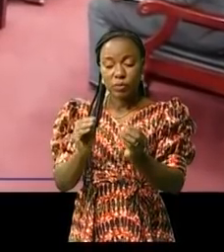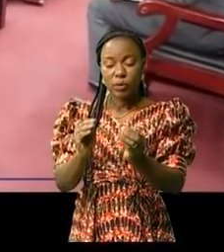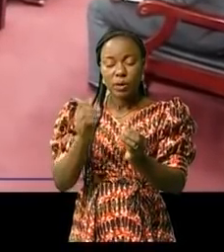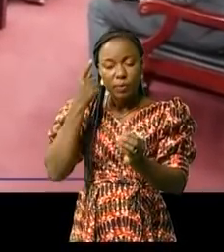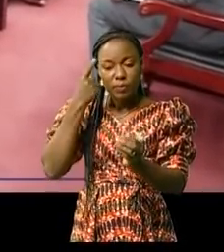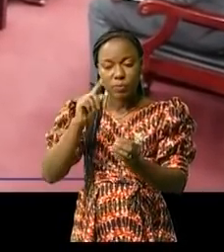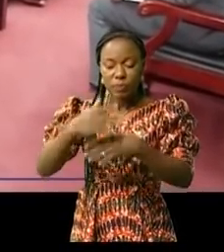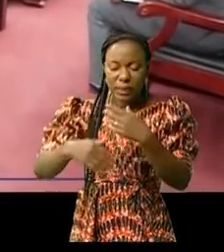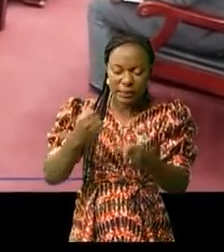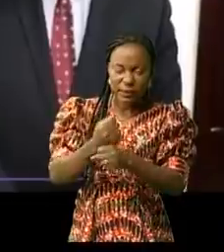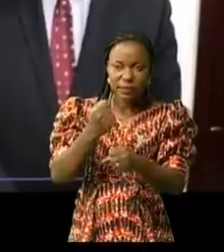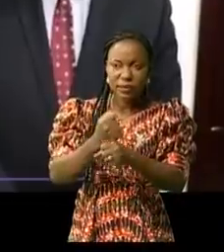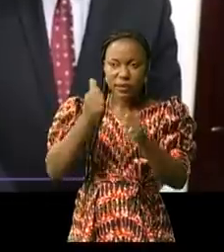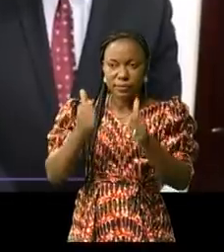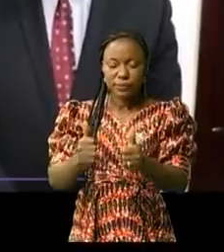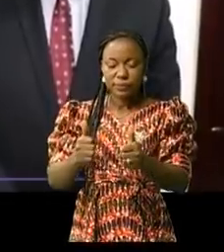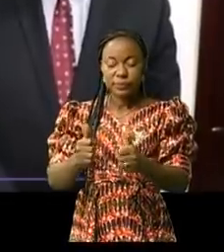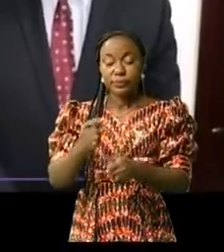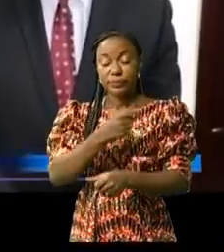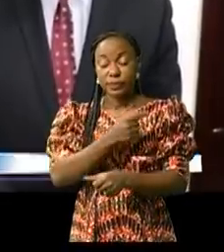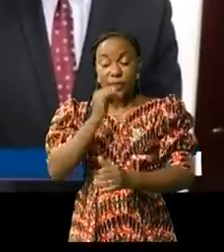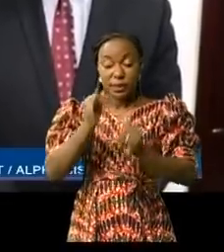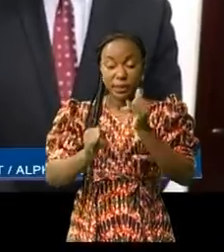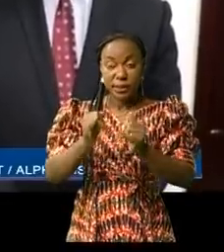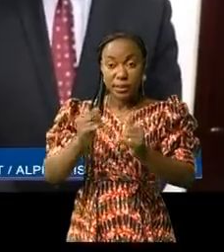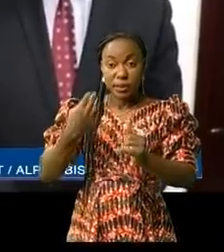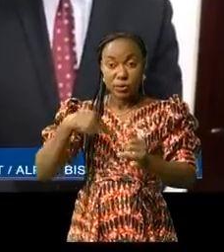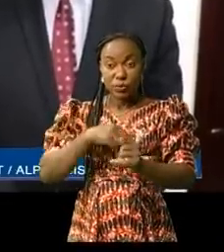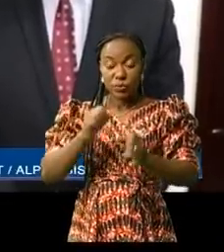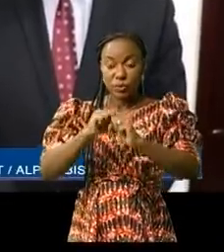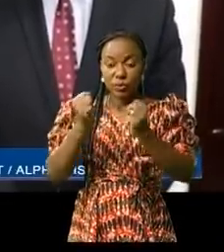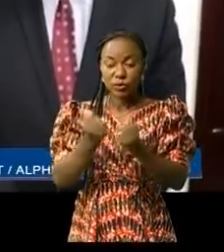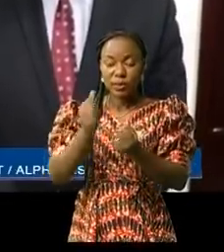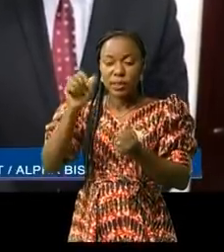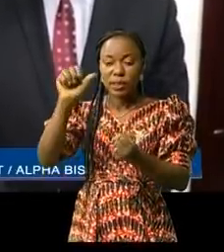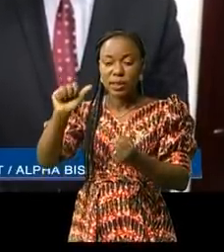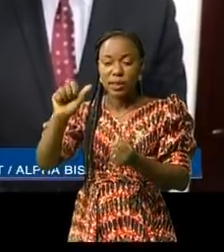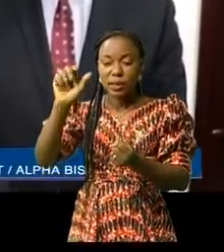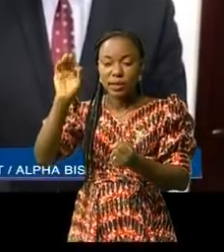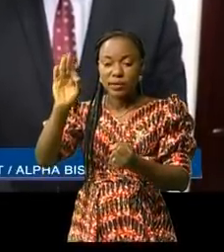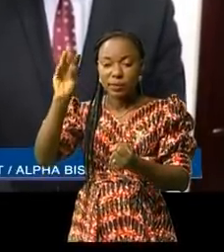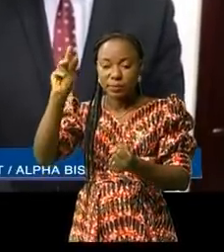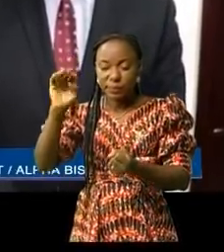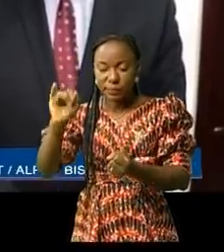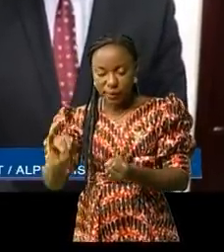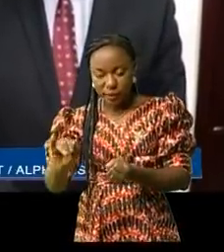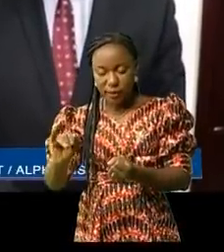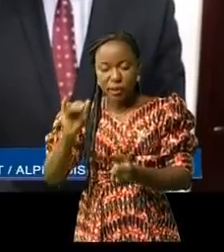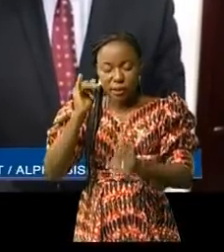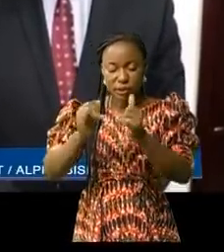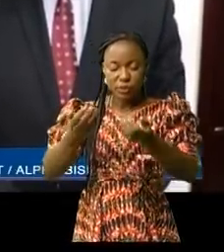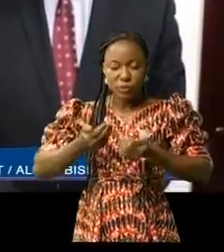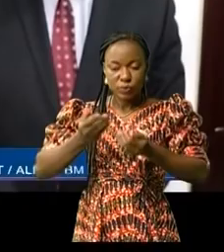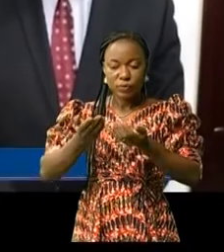exercée si nous la société alpha mines nous avons nous avions pu développer construire et exploiter la mine